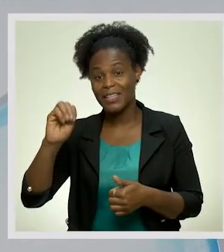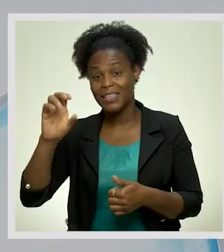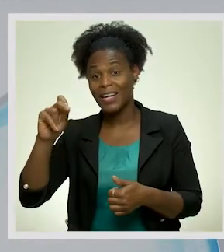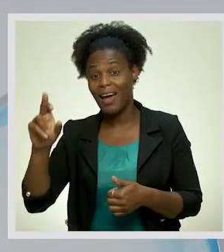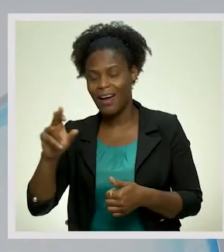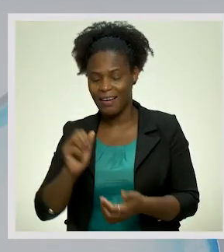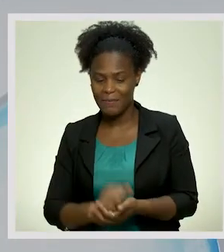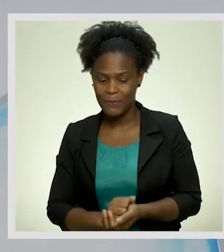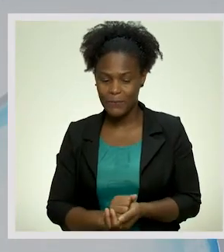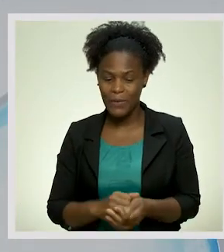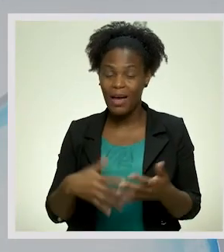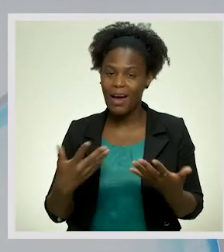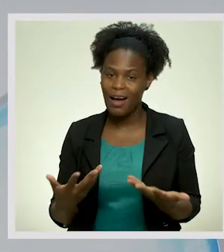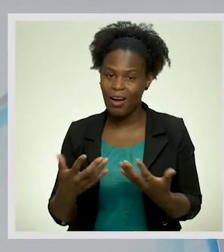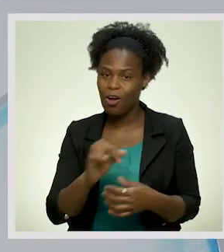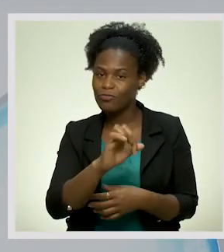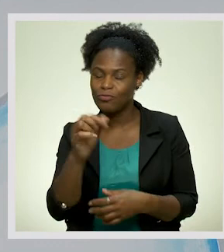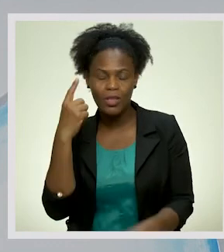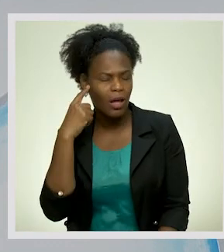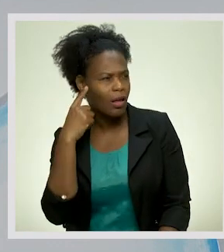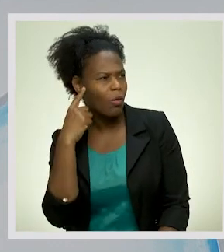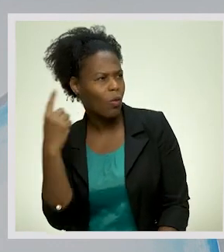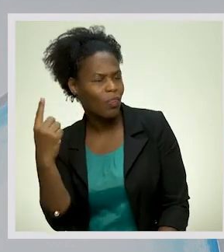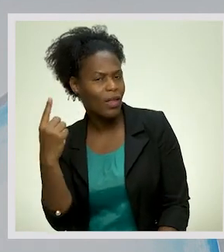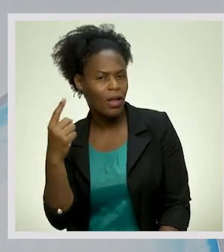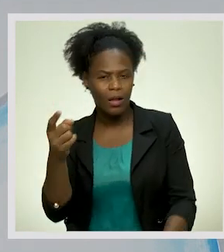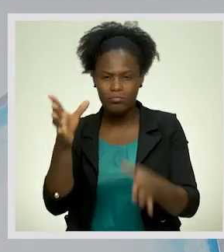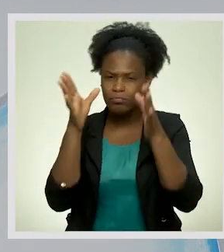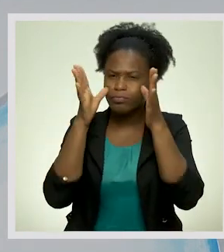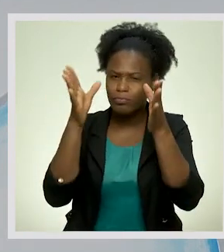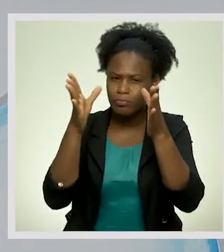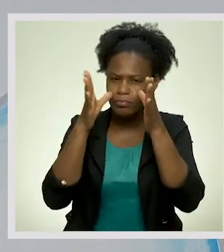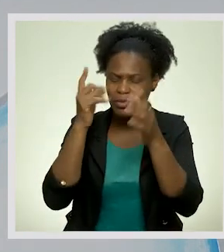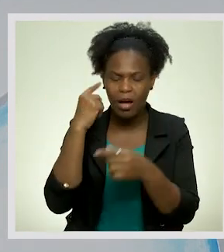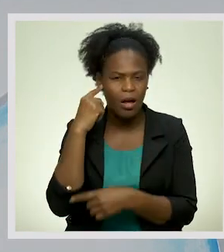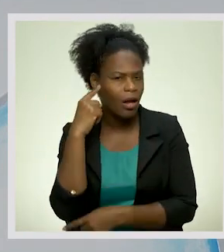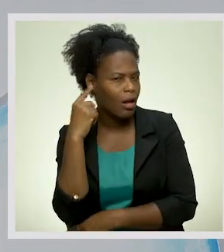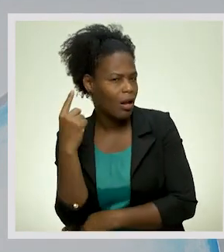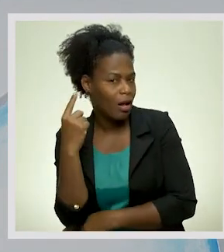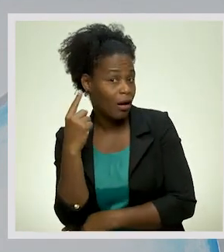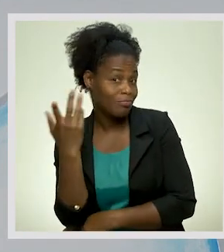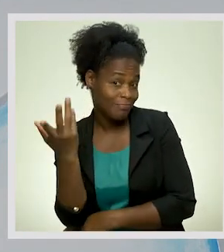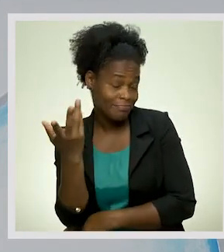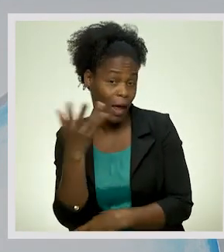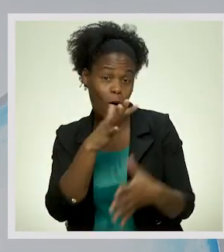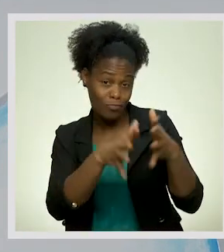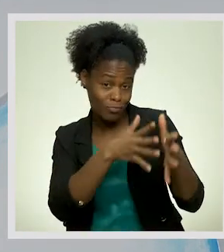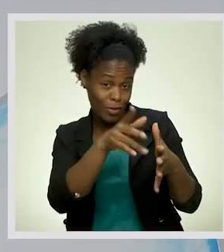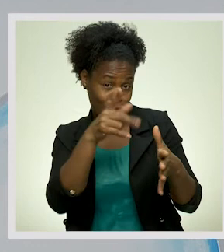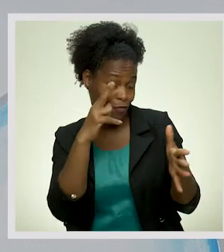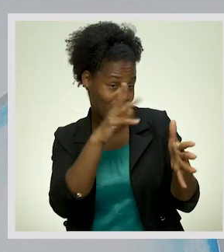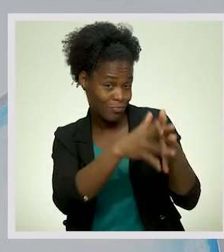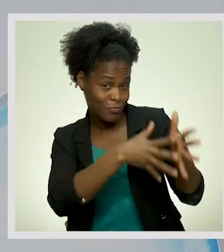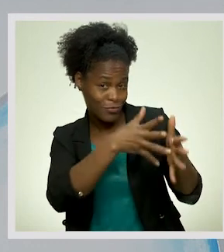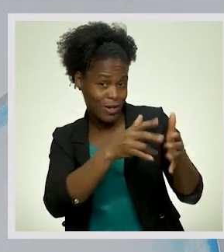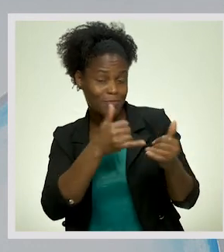Maintenant, vous allez écouter attentivement l'audio et après, vous allez